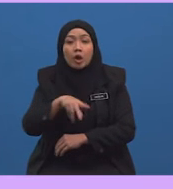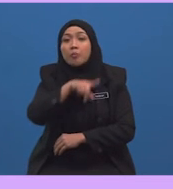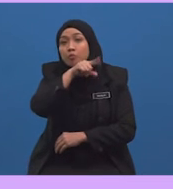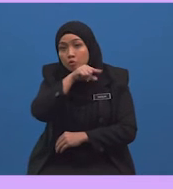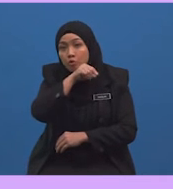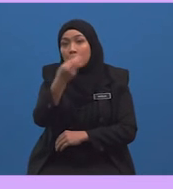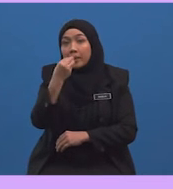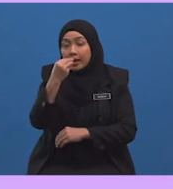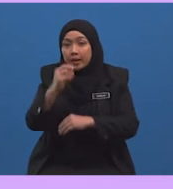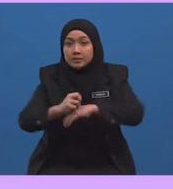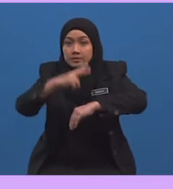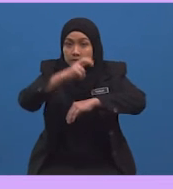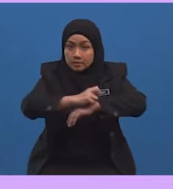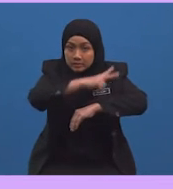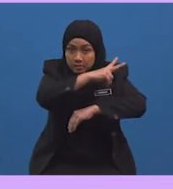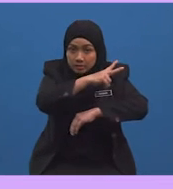akhirnya burung dimakan oleh ular.